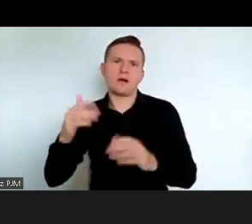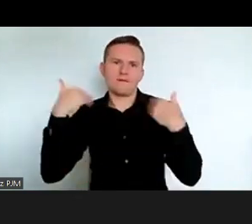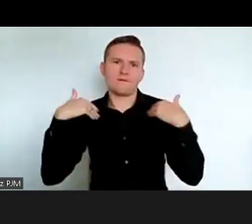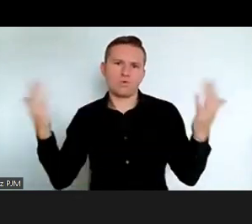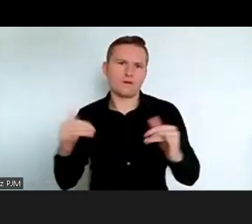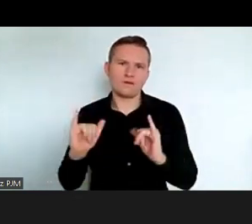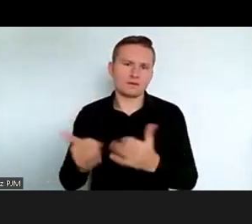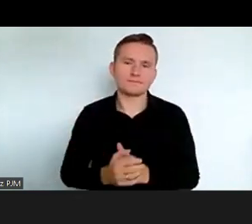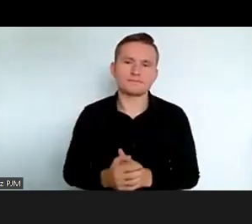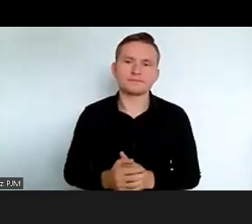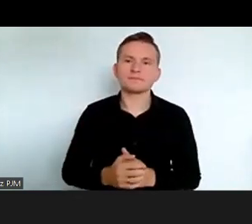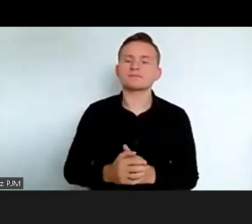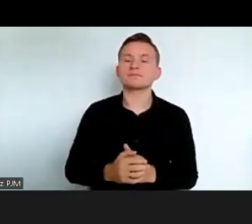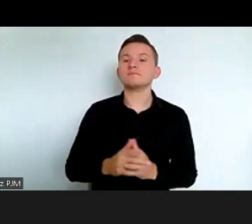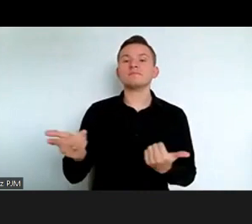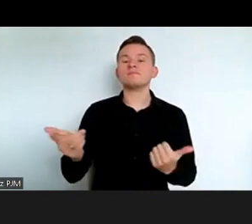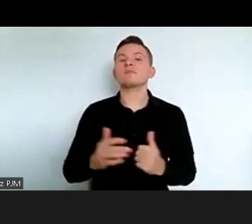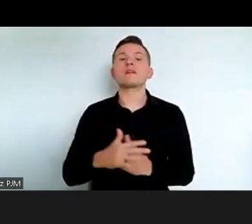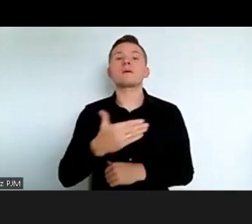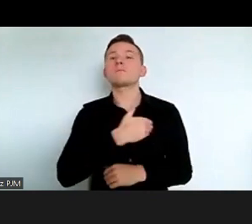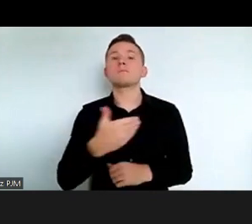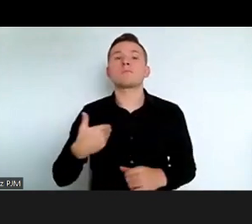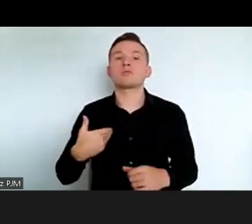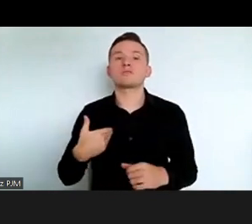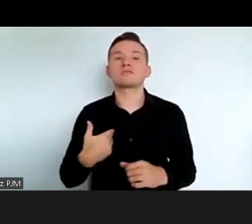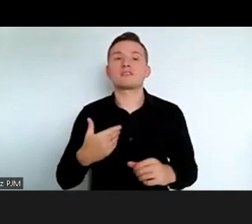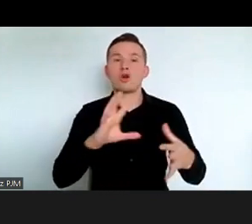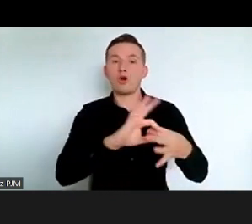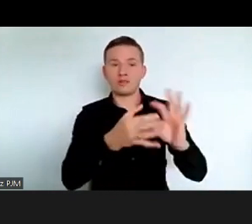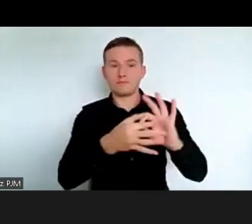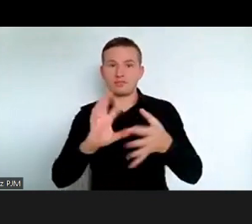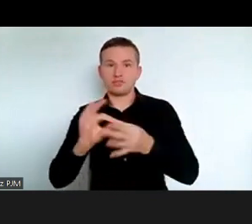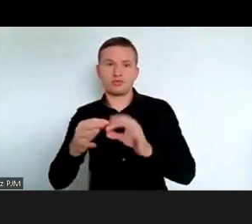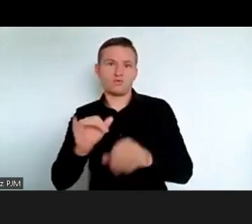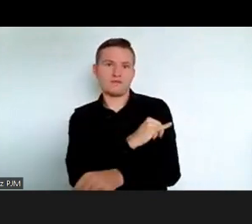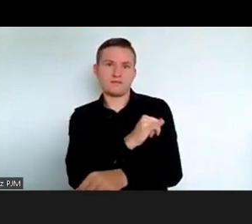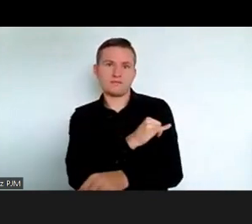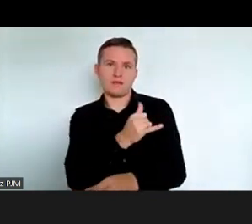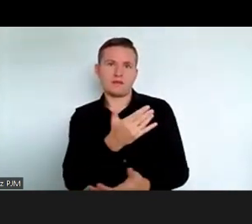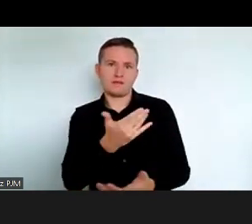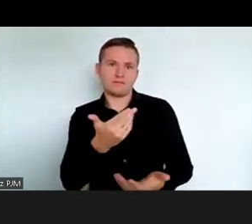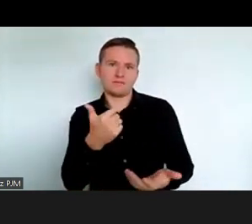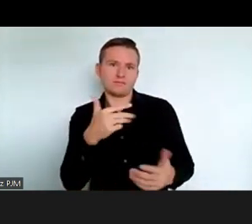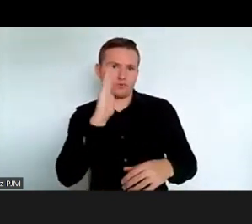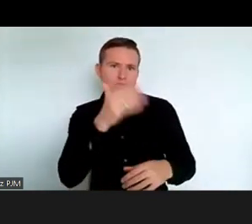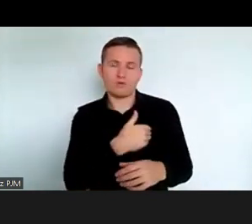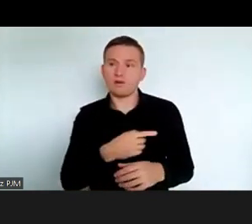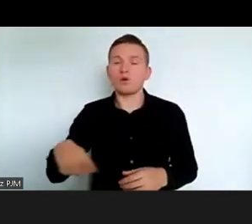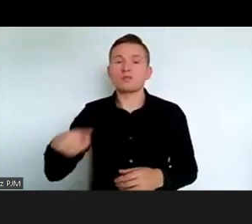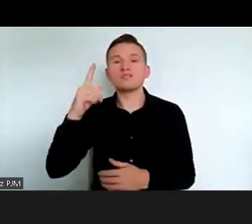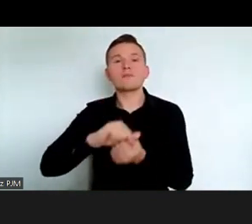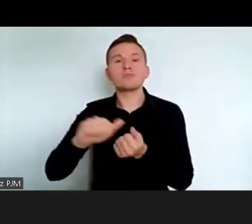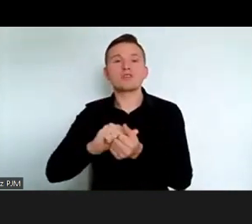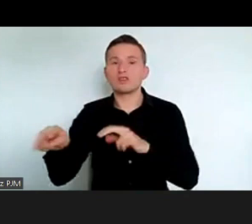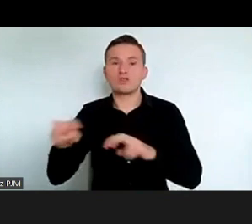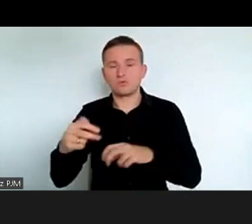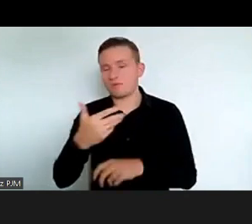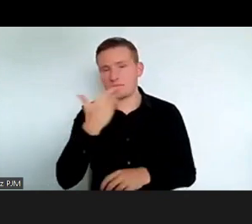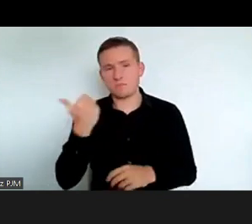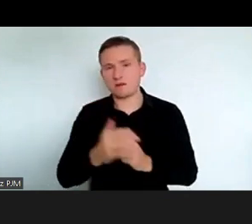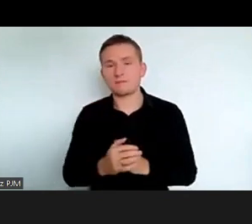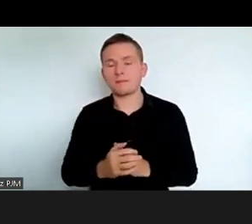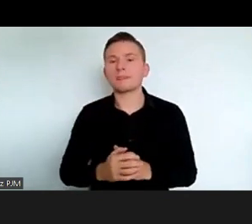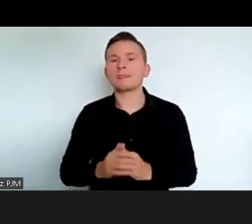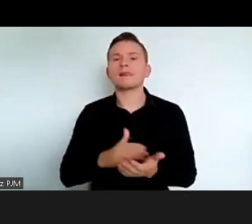Imię Szkoły Polskich Olimpijczyków zobowiązuje. Ci uczniowie nie mają zaburzeń żadnych ruchowych. Ci uczniowie, chociażby wspomniany przeze mnie